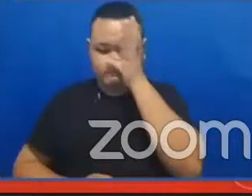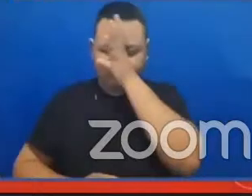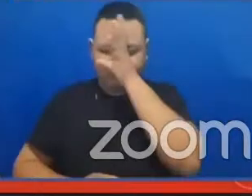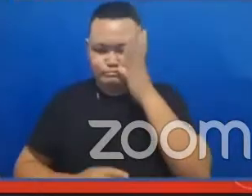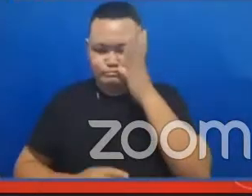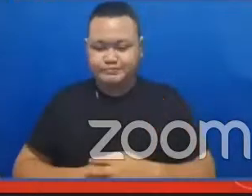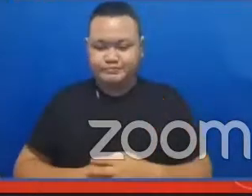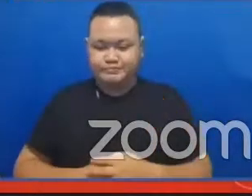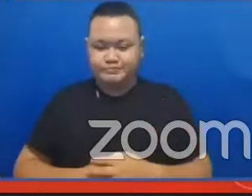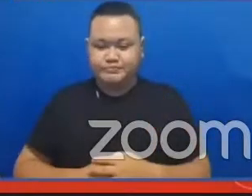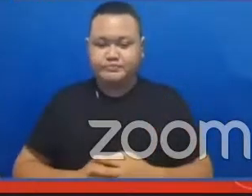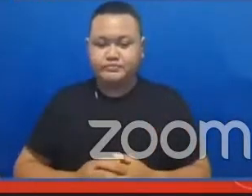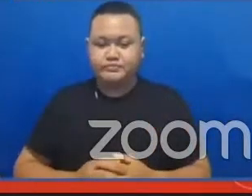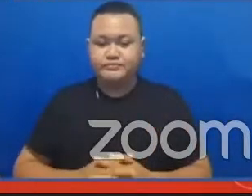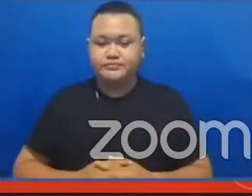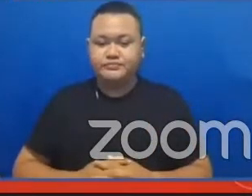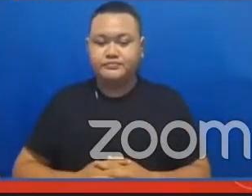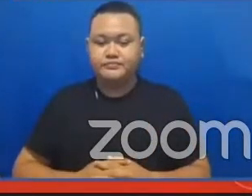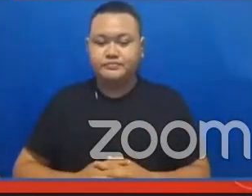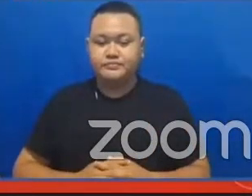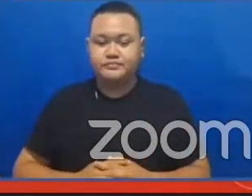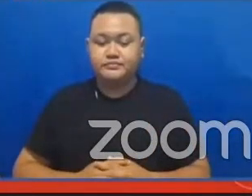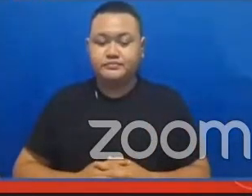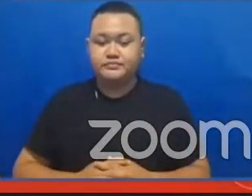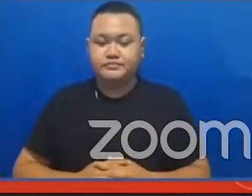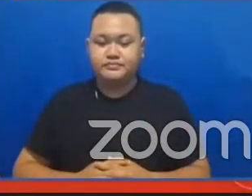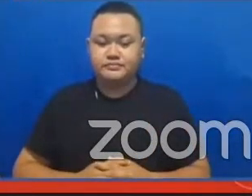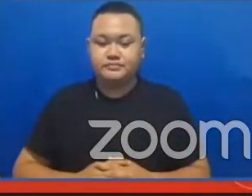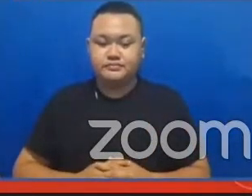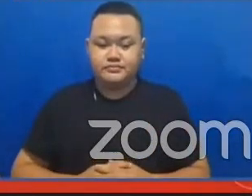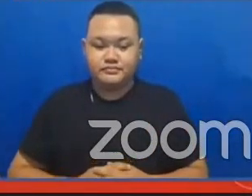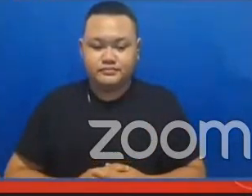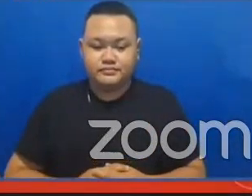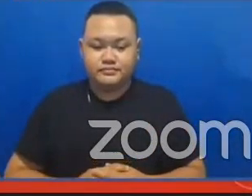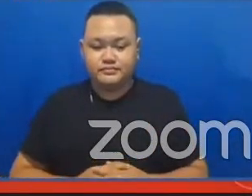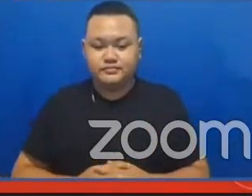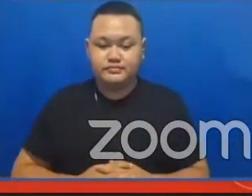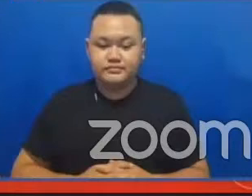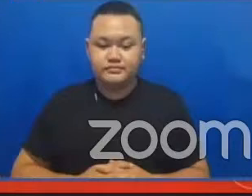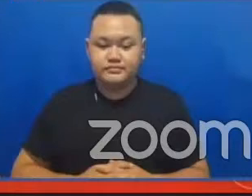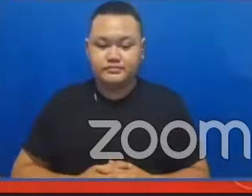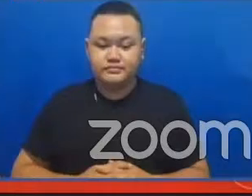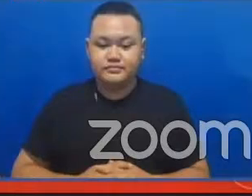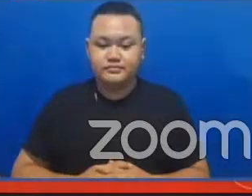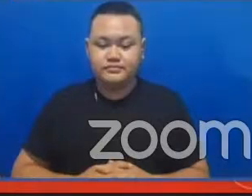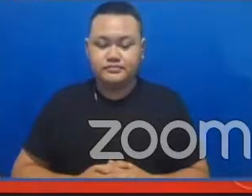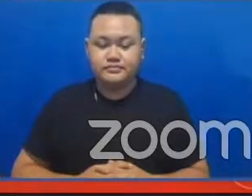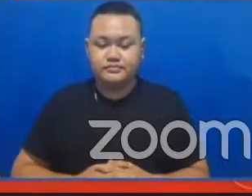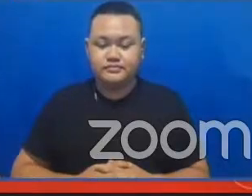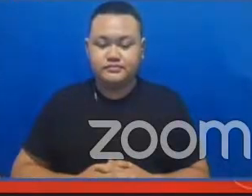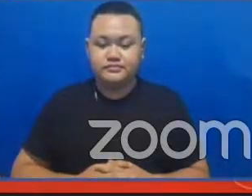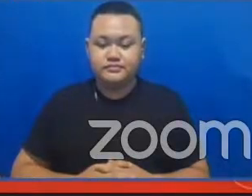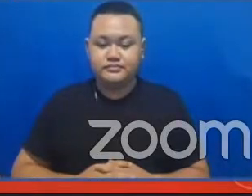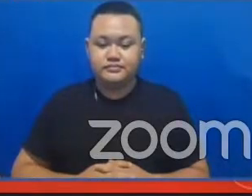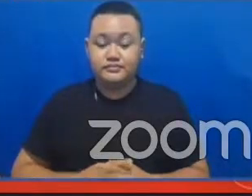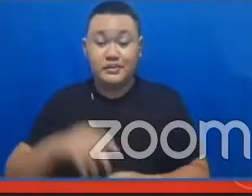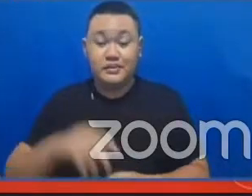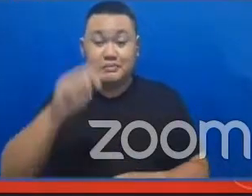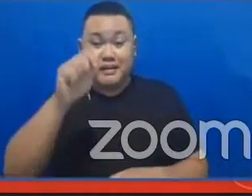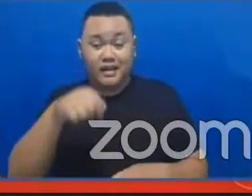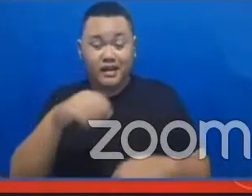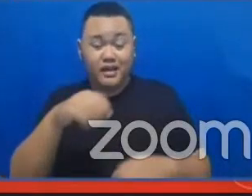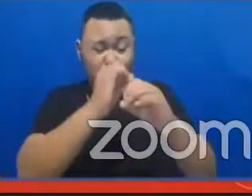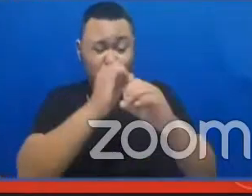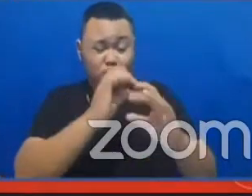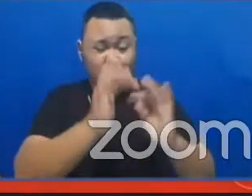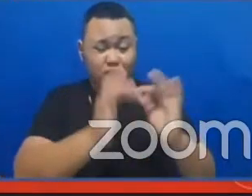Baik. Kalau kita lihat pertanyaannya, apakah penggunaan virtual lab sudah maksimal? Belum.